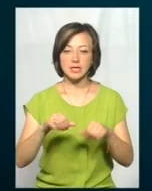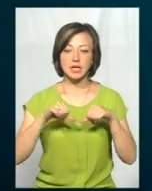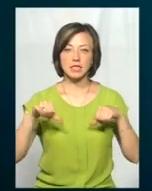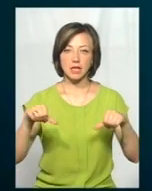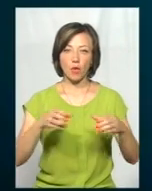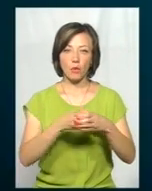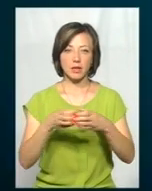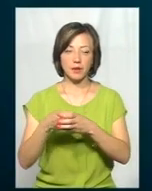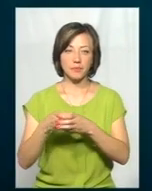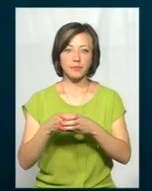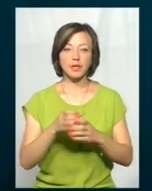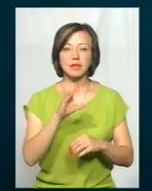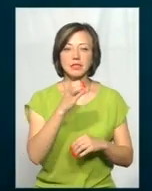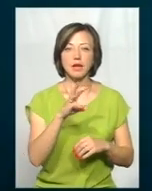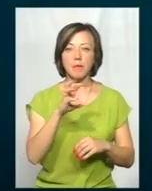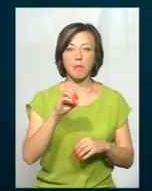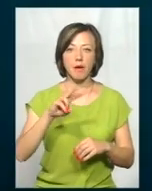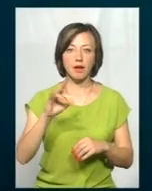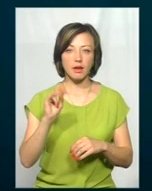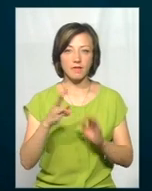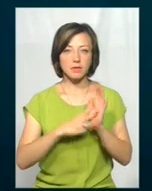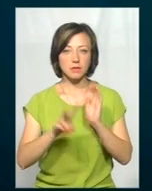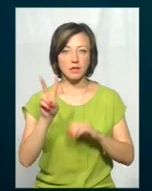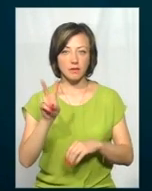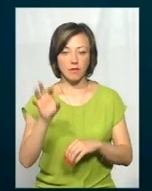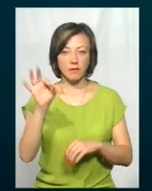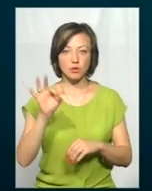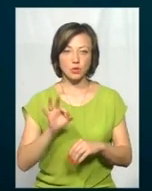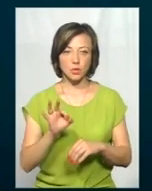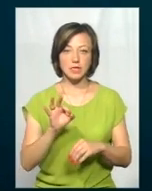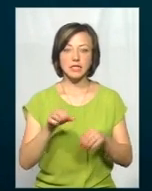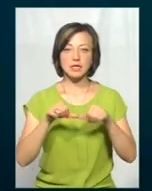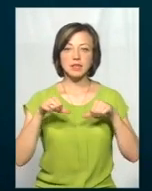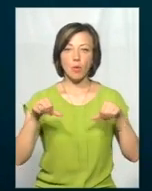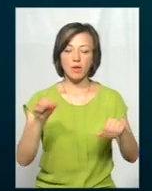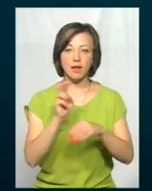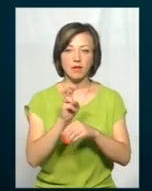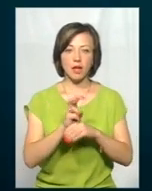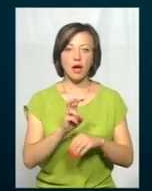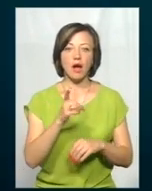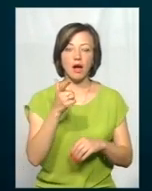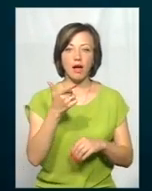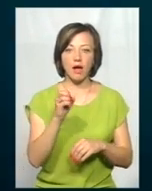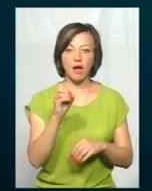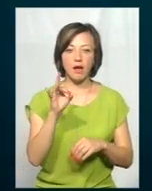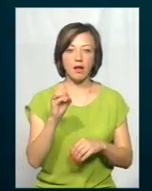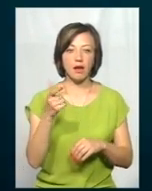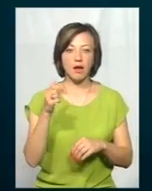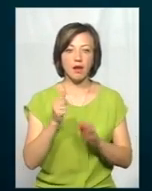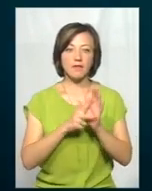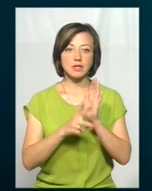комітетів. Сергій Мельник, 82% засідань комітетів відвідав. Олександр Герега, трошки